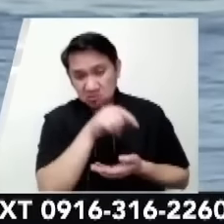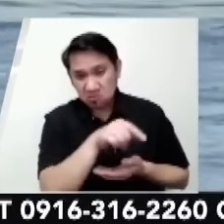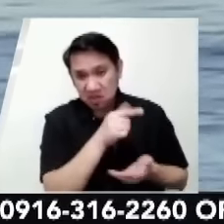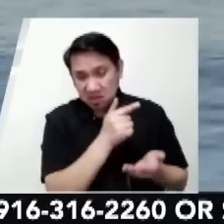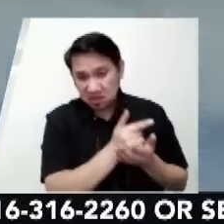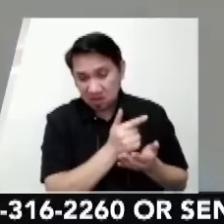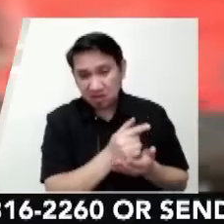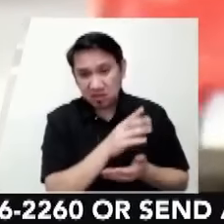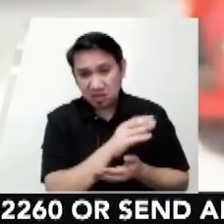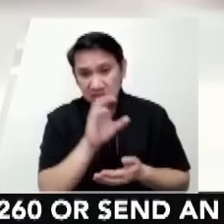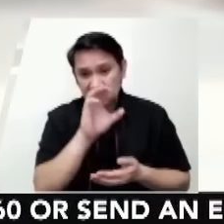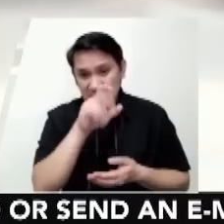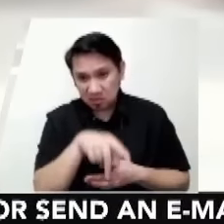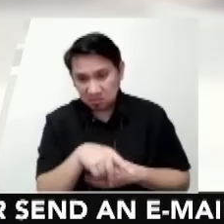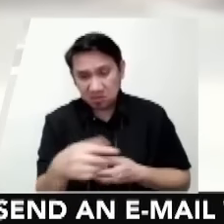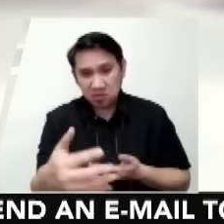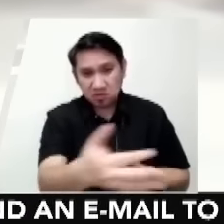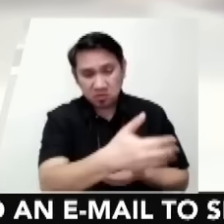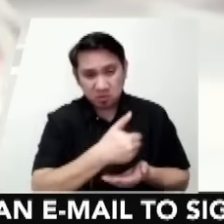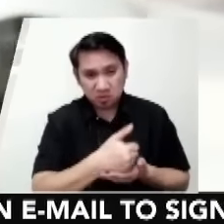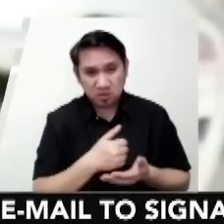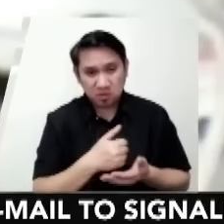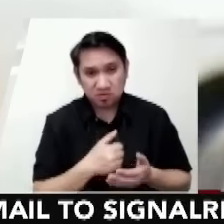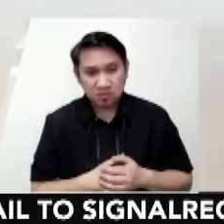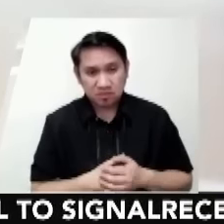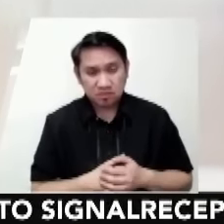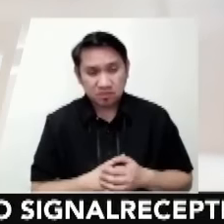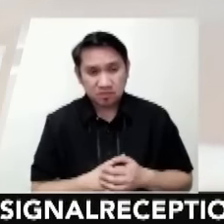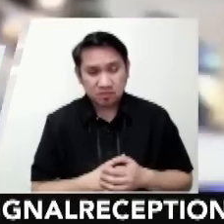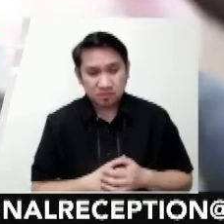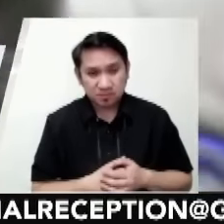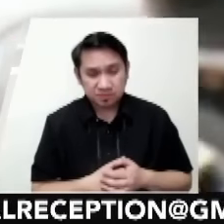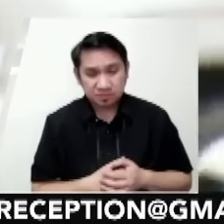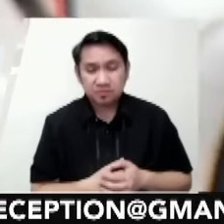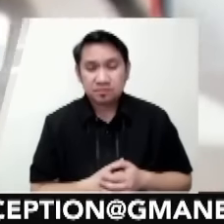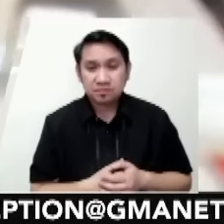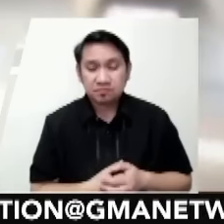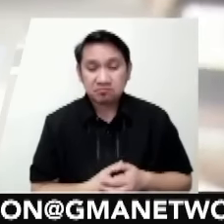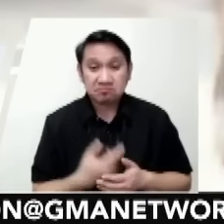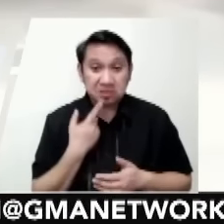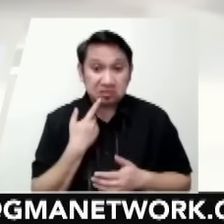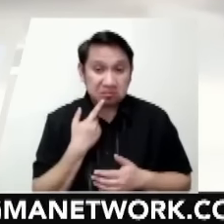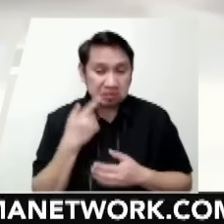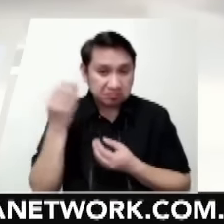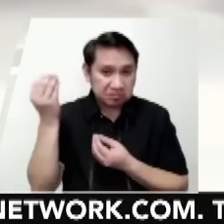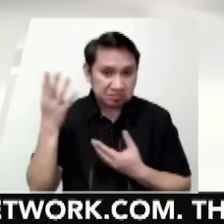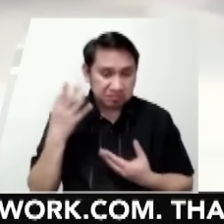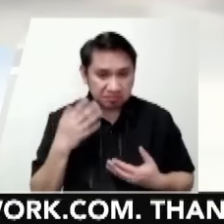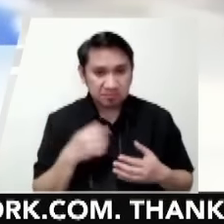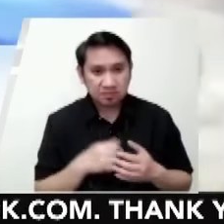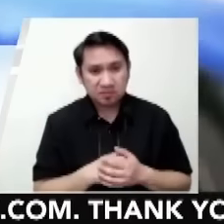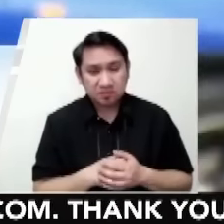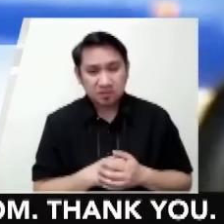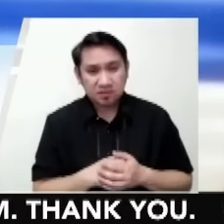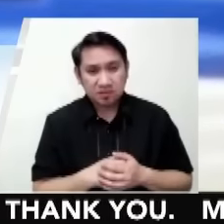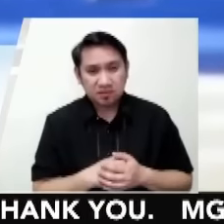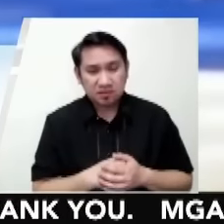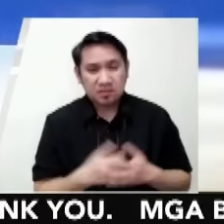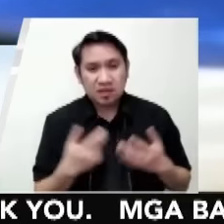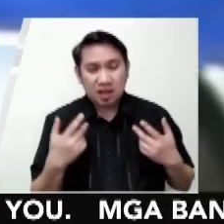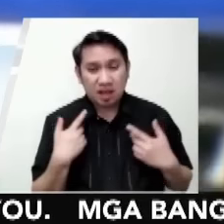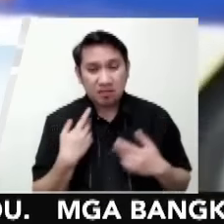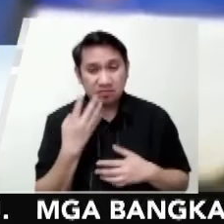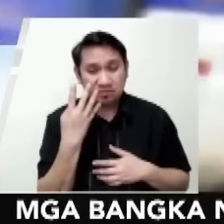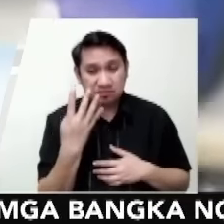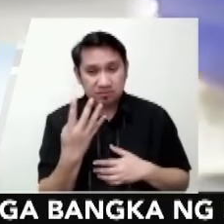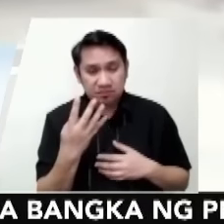ng mga sundalo. Ayon sa mapagkakatiwala ang source ng GMA Integrated News, 4 na RIB o Rapid Hull Inflatable Boat ang hinostage